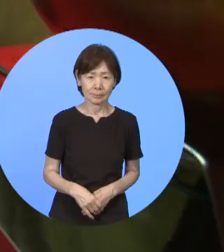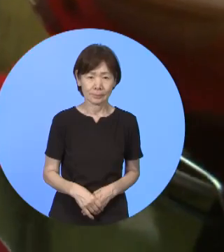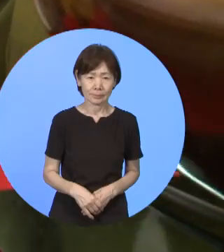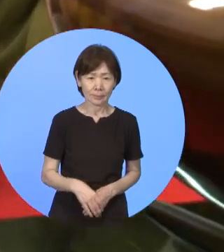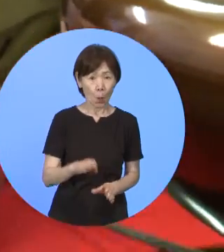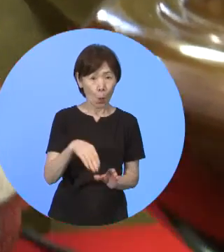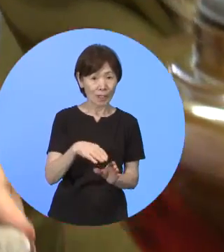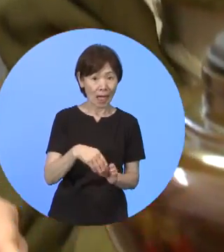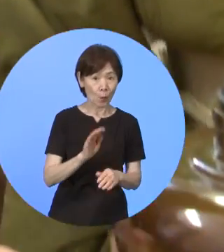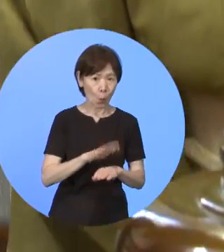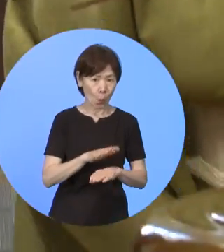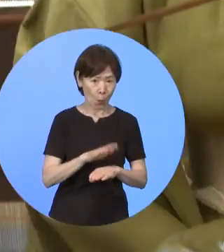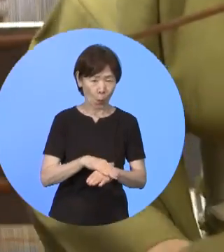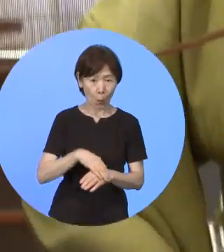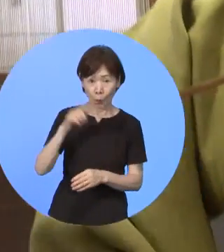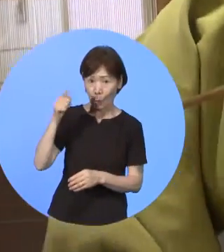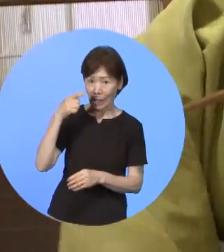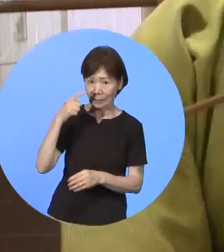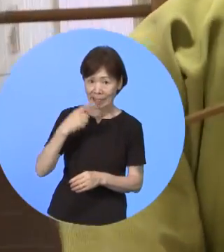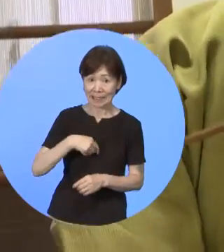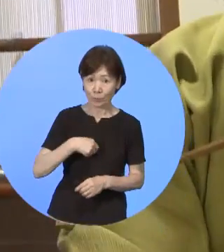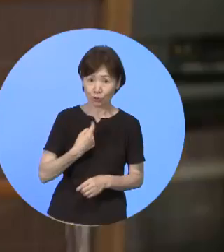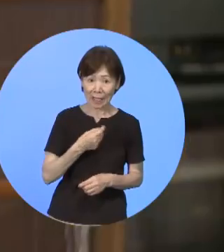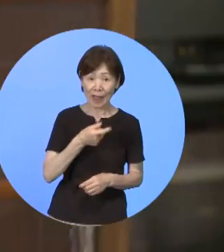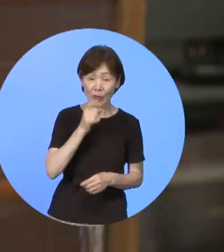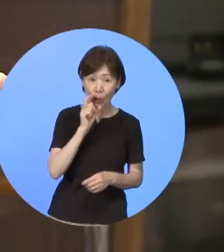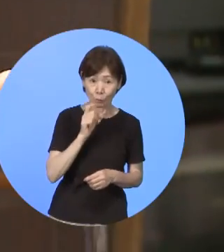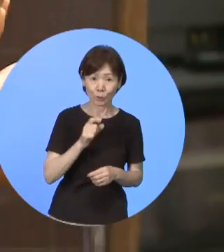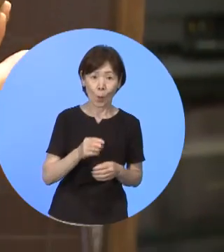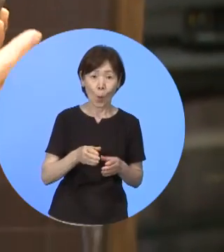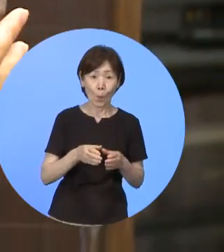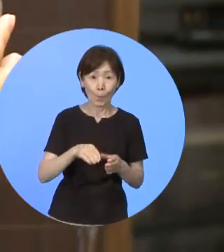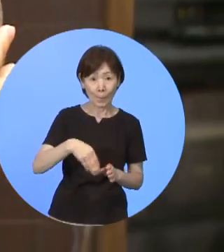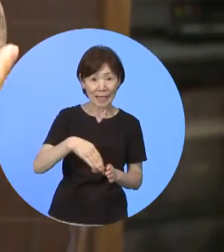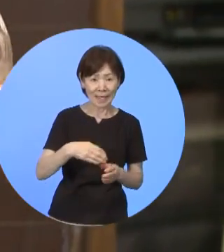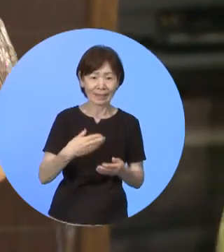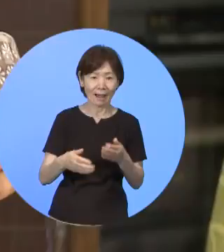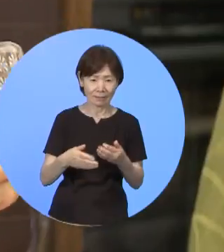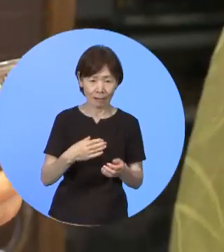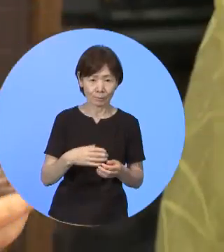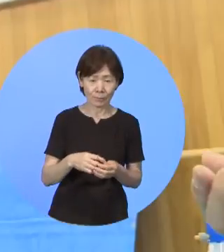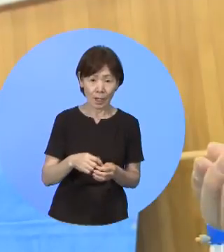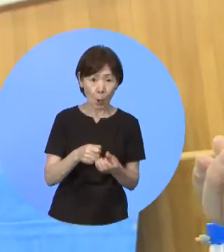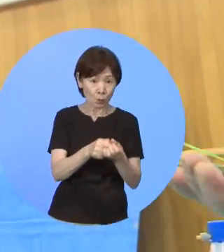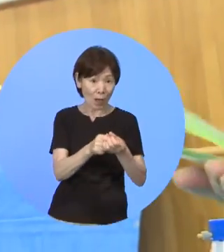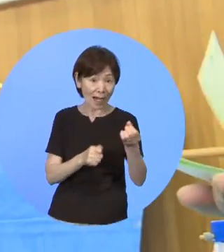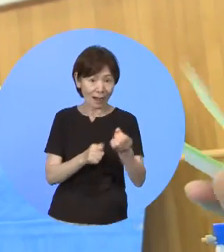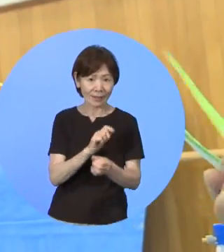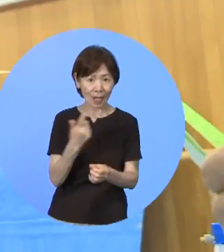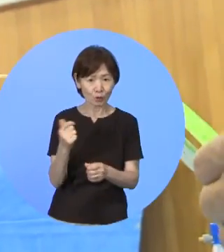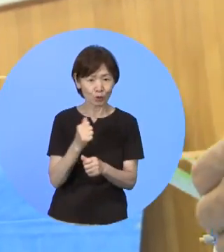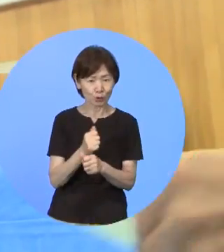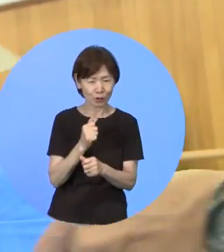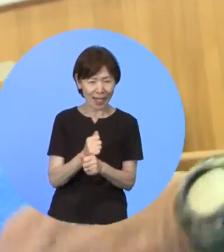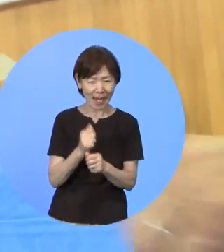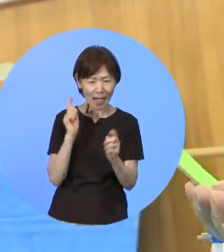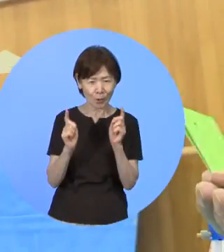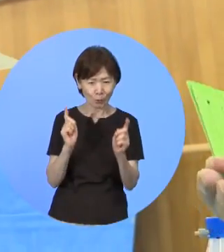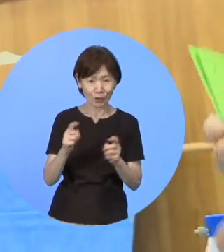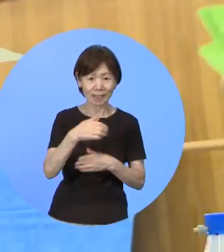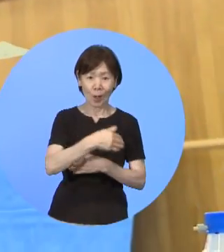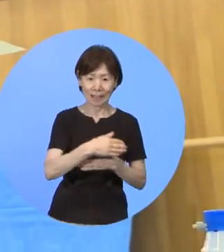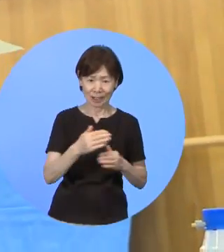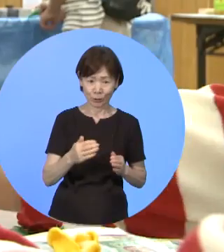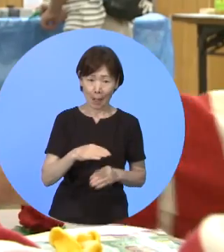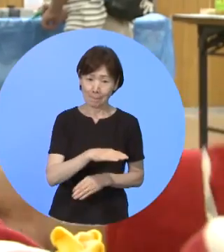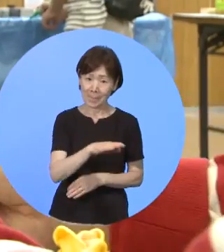お手前のやり方を教わって自分が立てた抹茶が飲める抹茶体験や、風車やレーシングカー、クラッカー